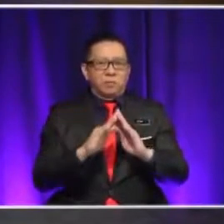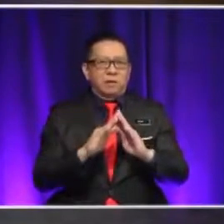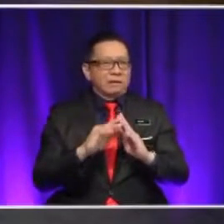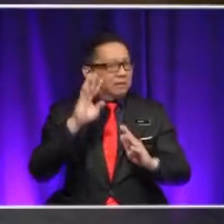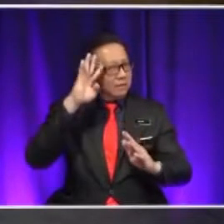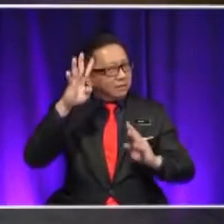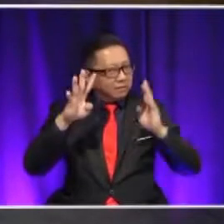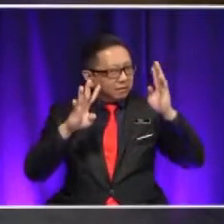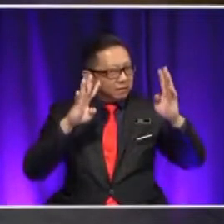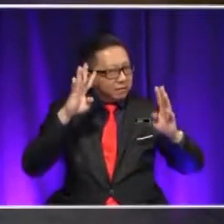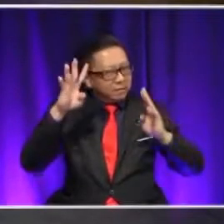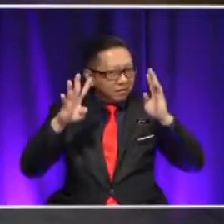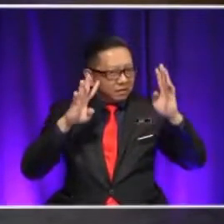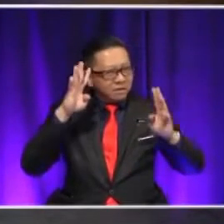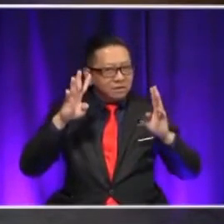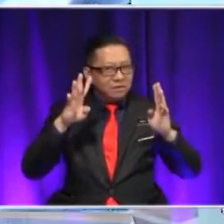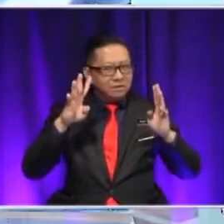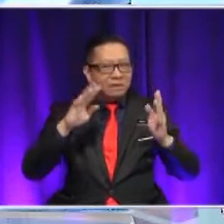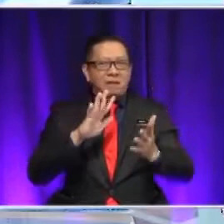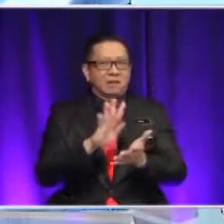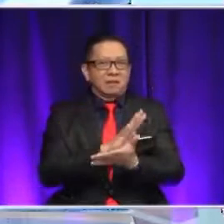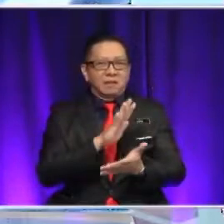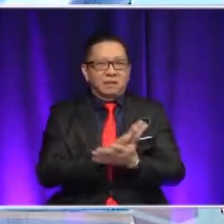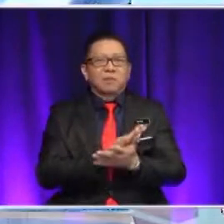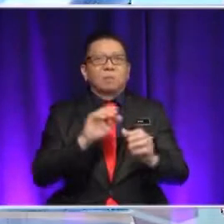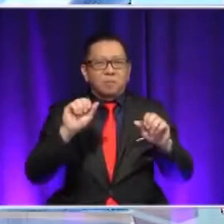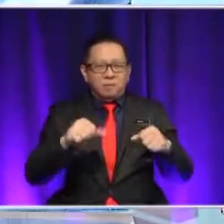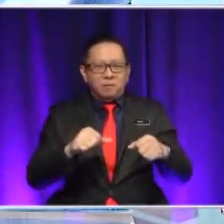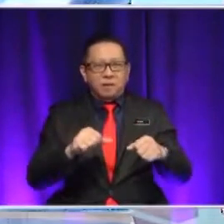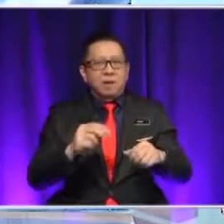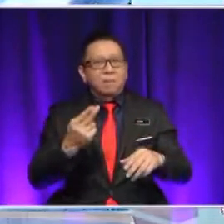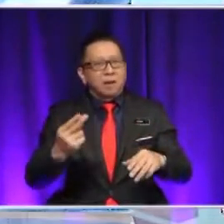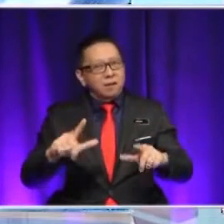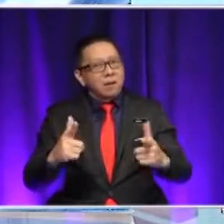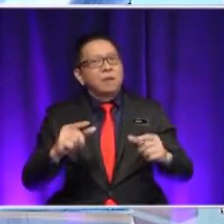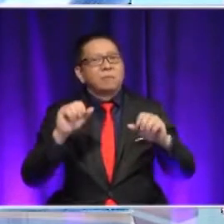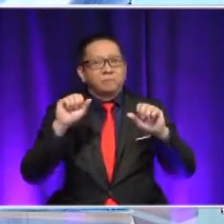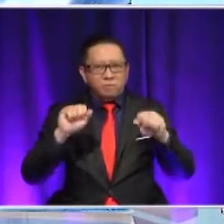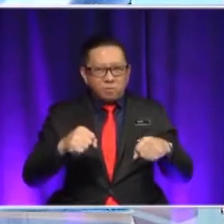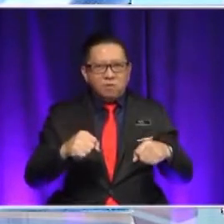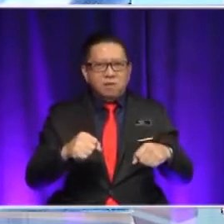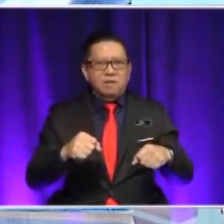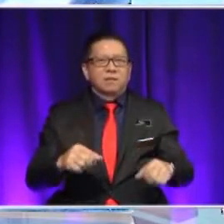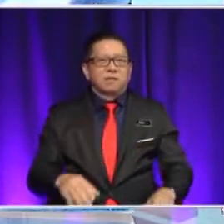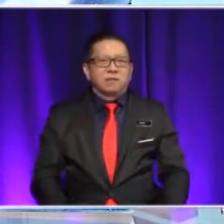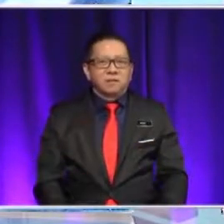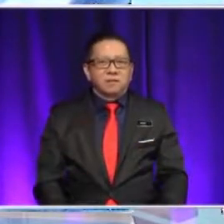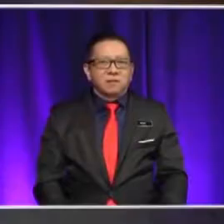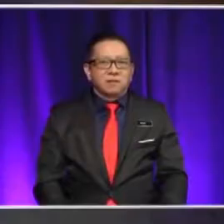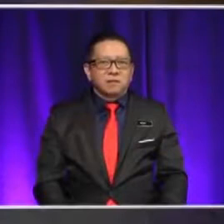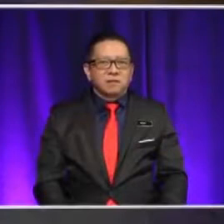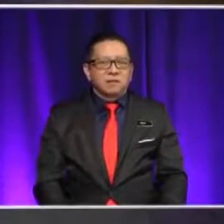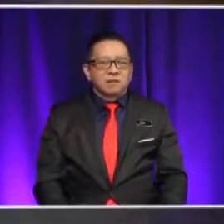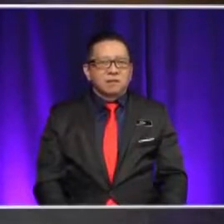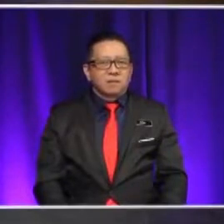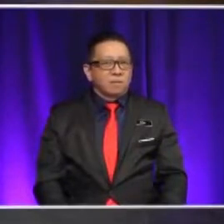kreatif kalau kado barang tak bermaksud kita tak boleh menghasilkan karya pernikahan seni bisu genep Ice sesuatu yang dak